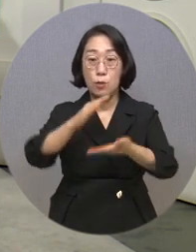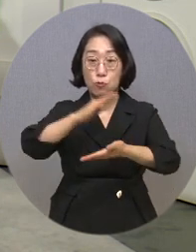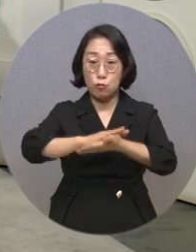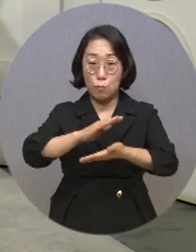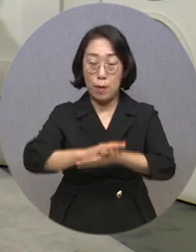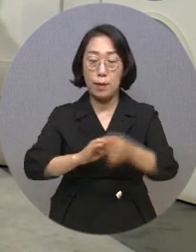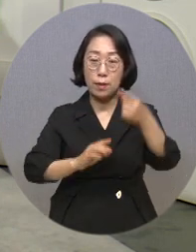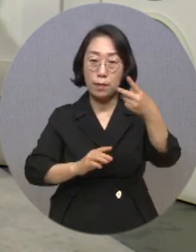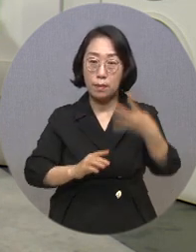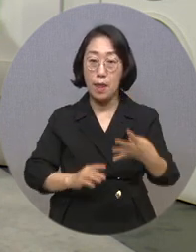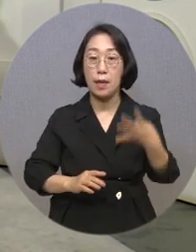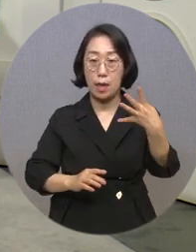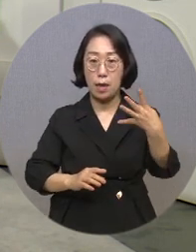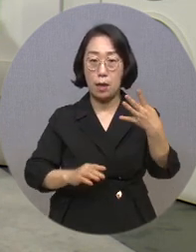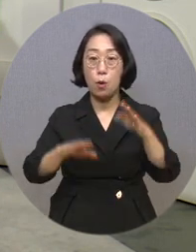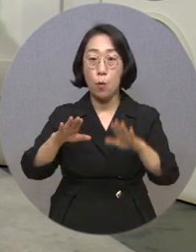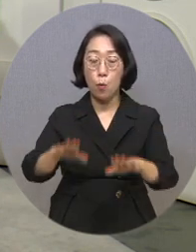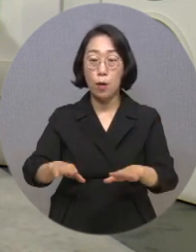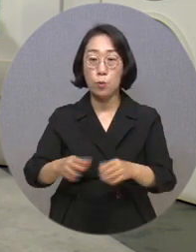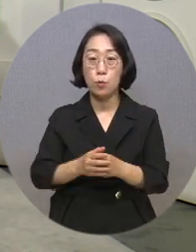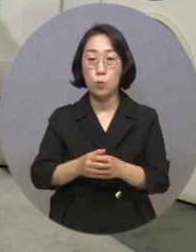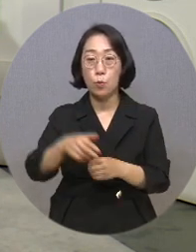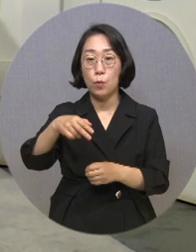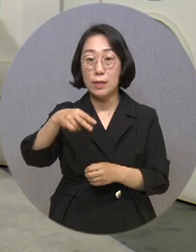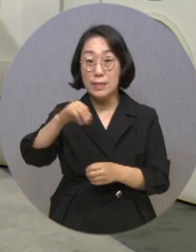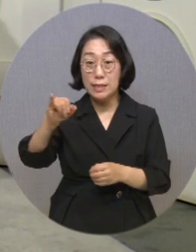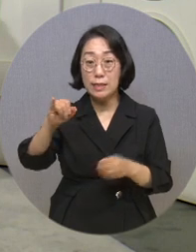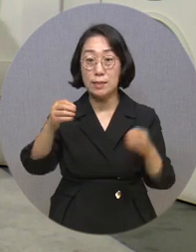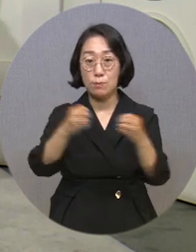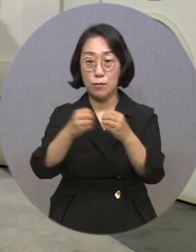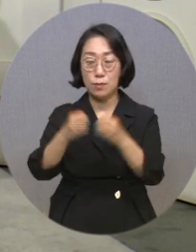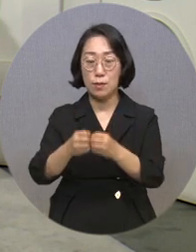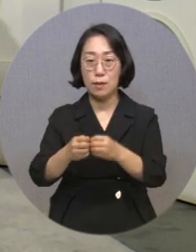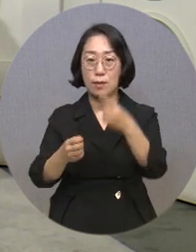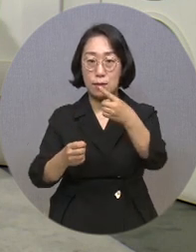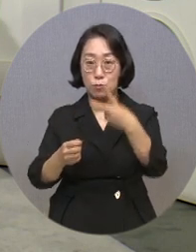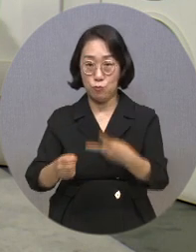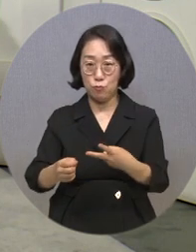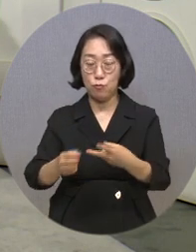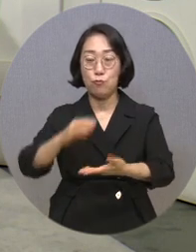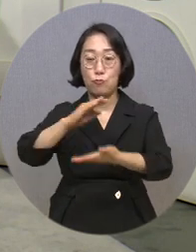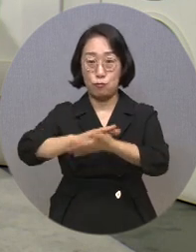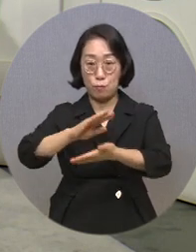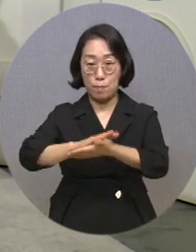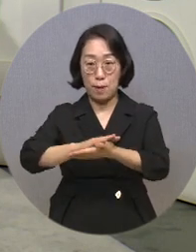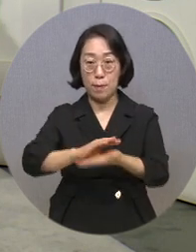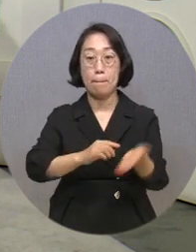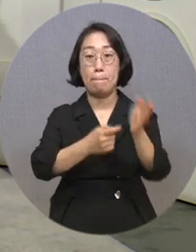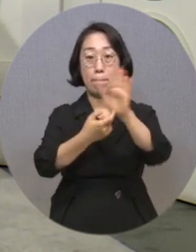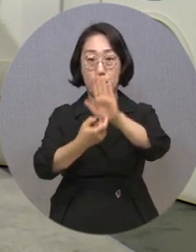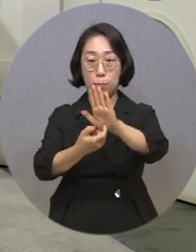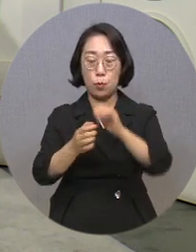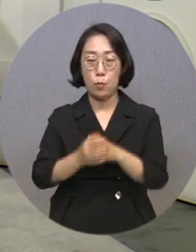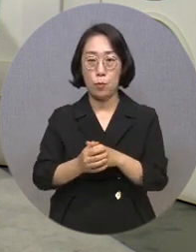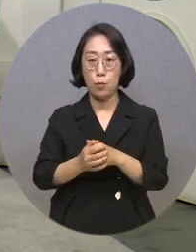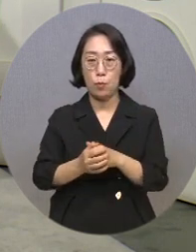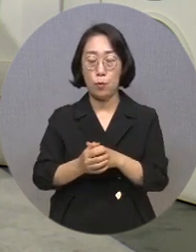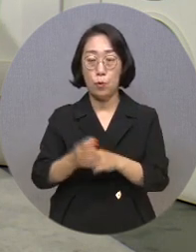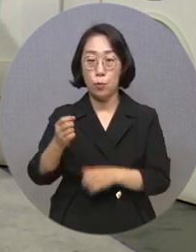그래서 이제 올해도 이제 시집 두 권이 또 나올 예정을 하고 있어요. 그러면서 또 우연히 좋은 선생님을